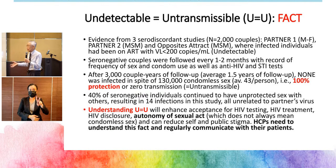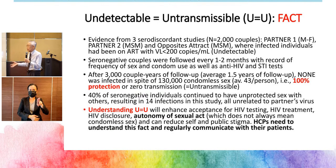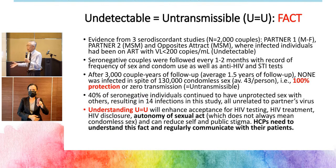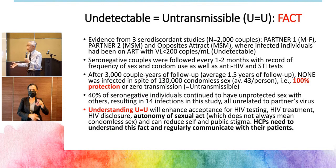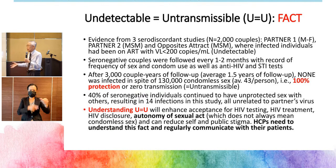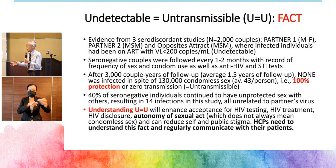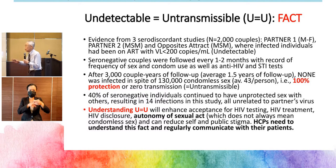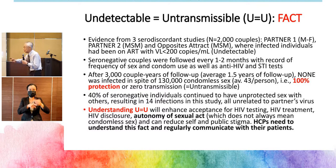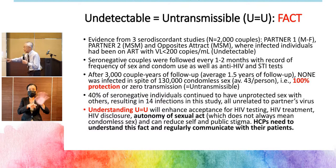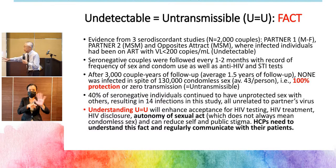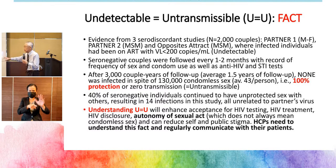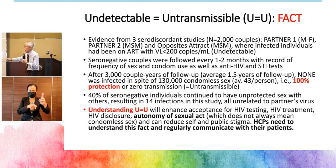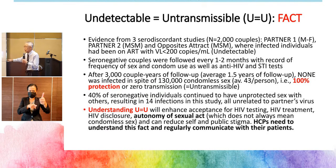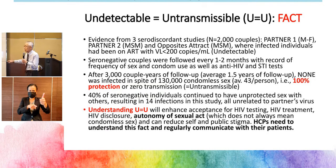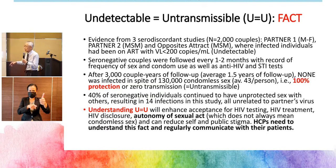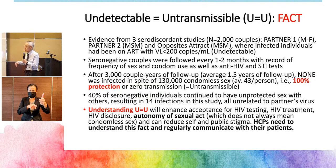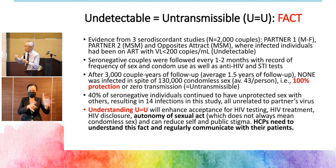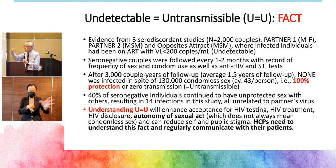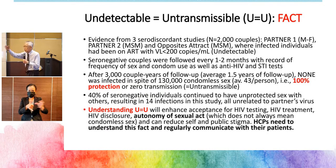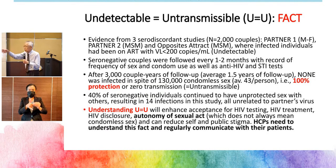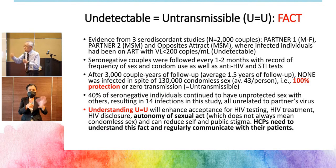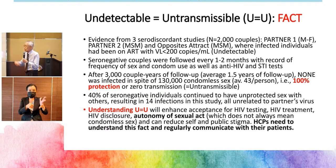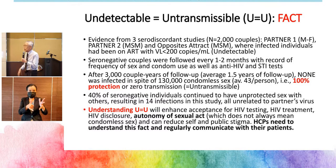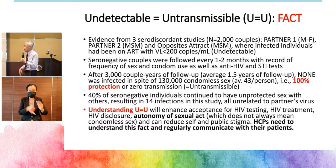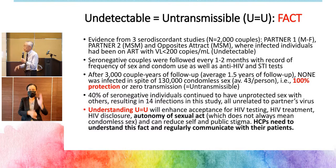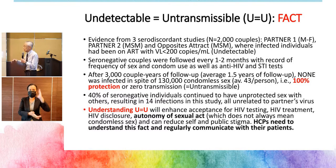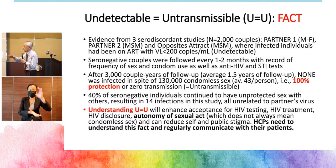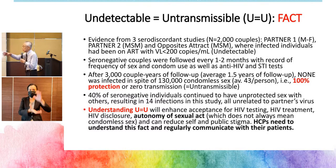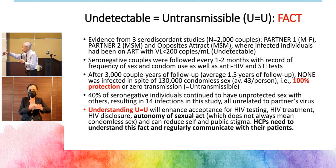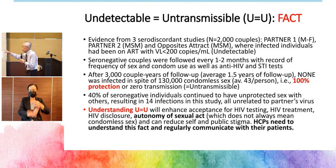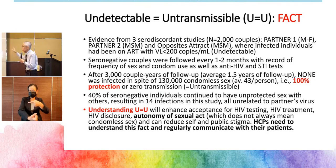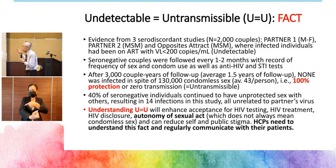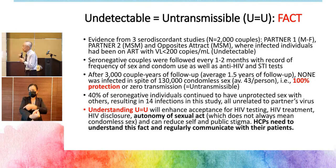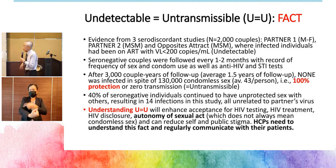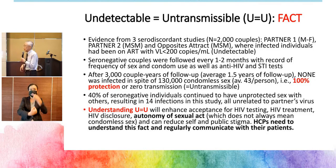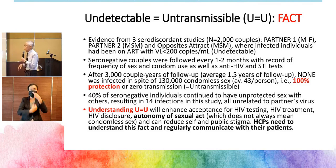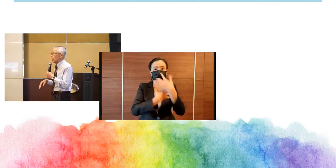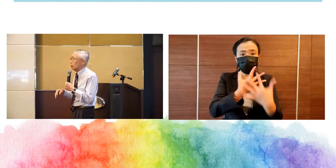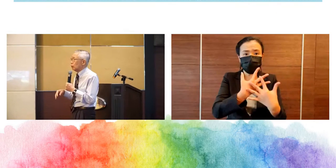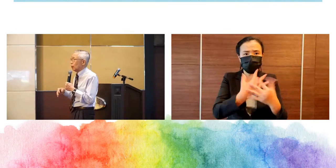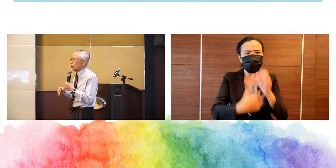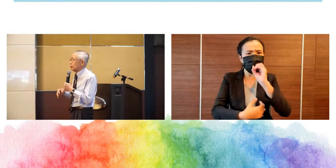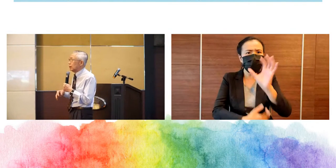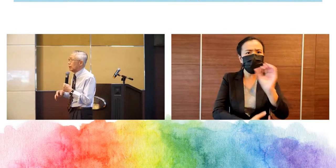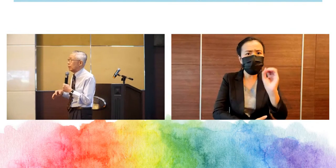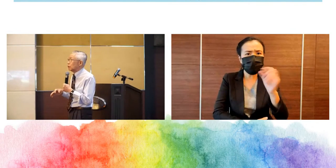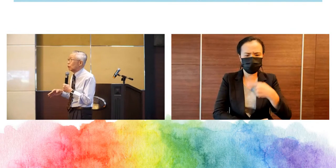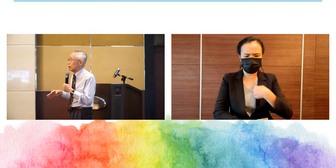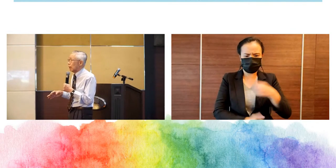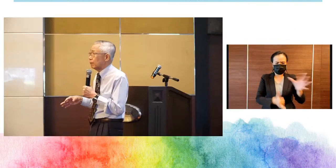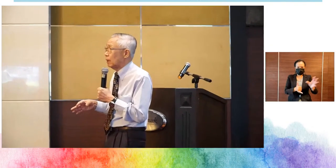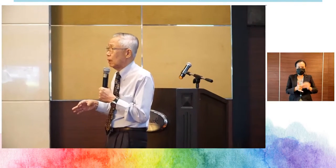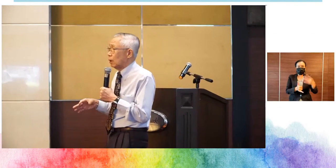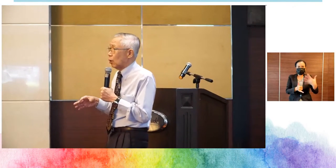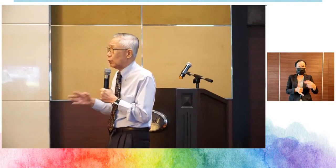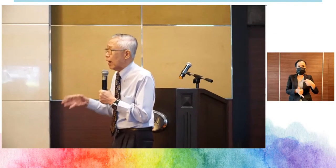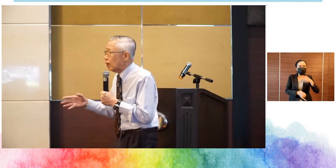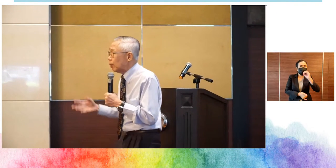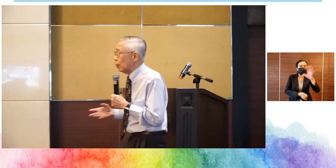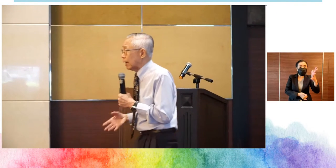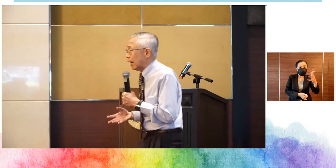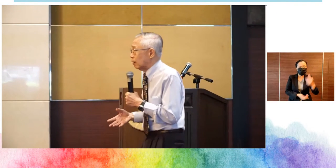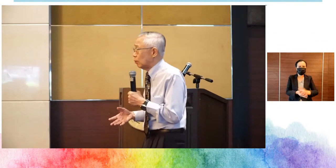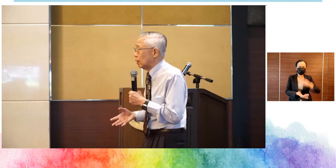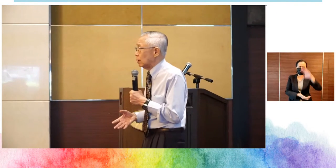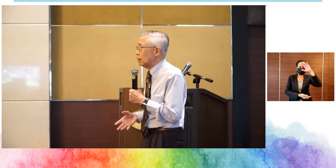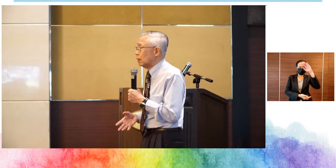ใส่ถุงยางอนามัยก็ได้นะคู่มีทางติดเชื้อเลยนะบอกสามีให้ไปตรวจเลือดได้เพราะเดิมสุดไม่เคยบอกสามีเลยว่าตัวเองติดเชื้ออะไรอย่างนี้เป็นต้นนะครับคนไข้เ